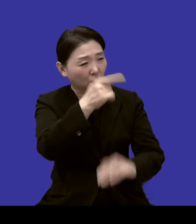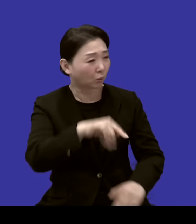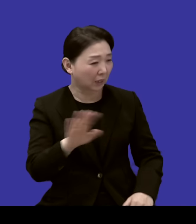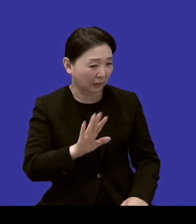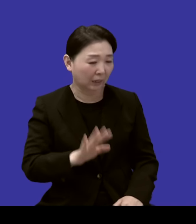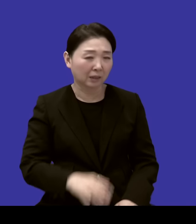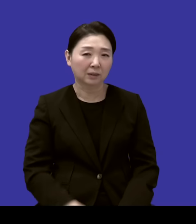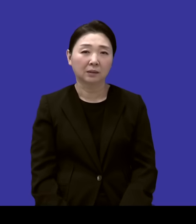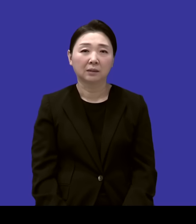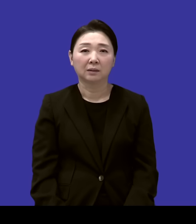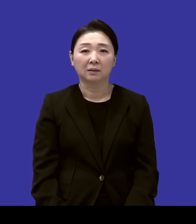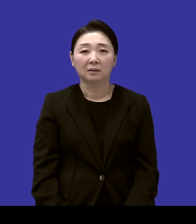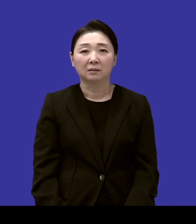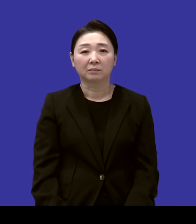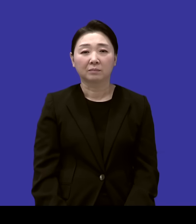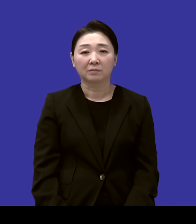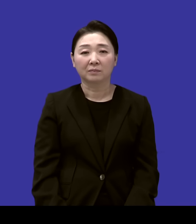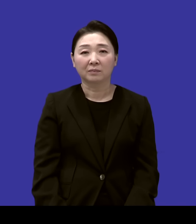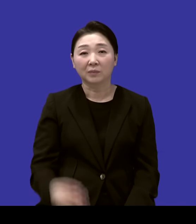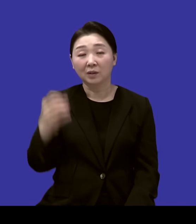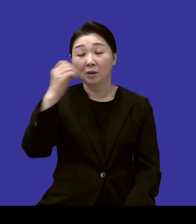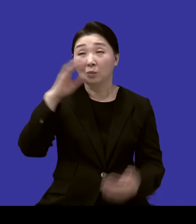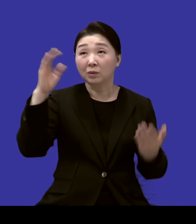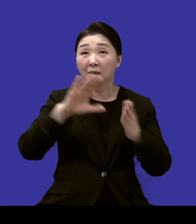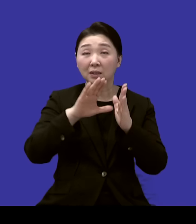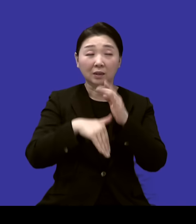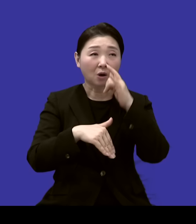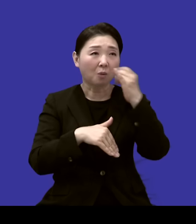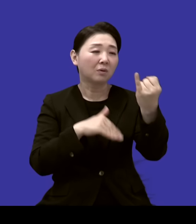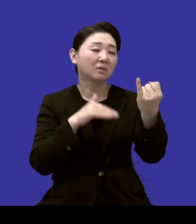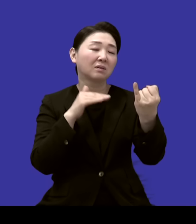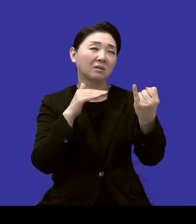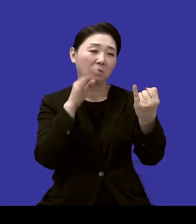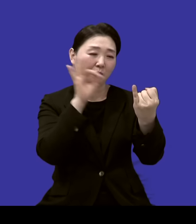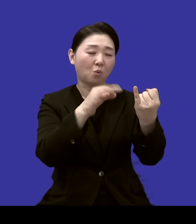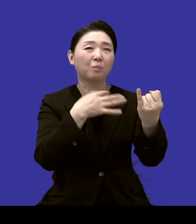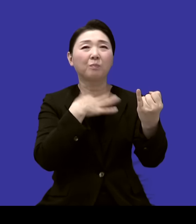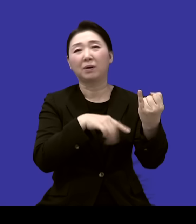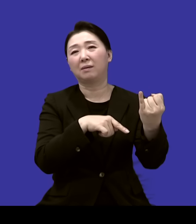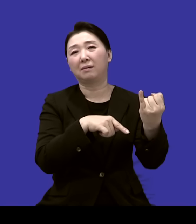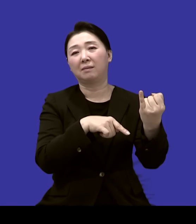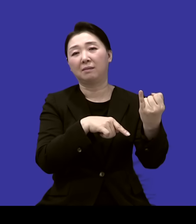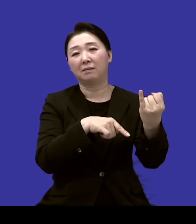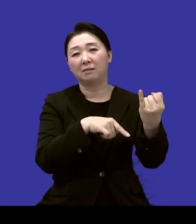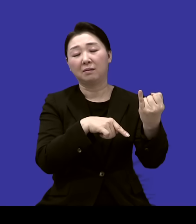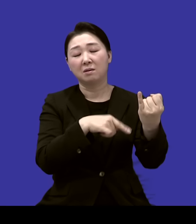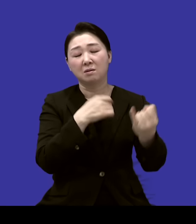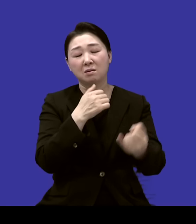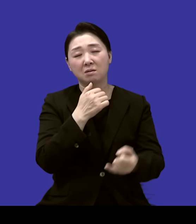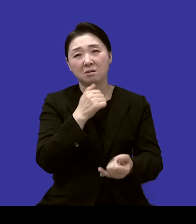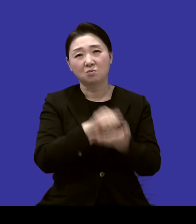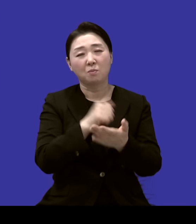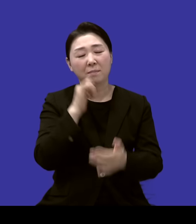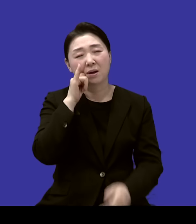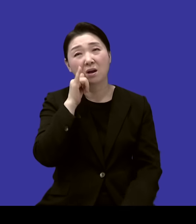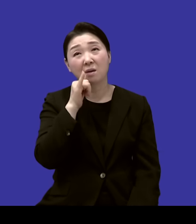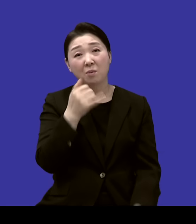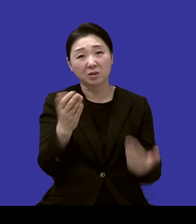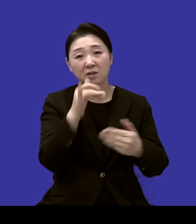정말 제가 고등학교 때까지 어머니를 거의 본 기억이 없는 것 같습니다. 아예 그냥 도박에 빠지셨어요? 네, 뭐 일도 하셨는데 네. 거의